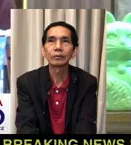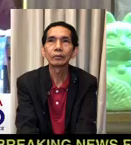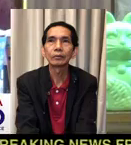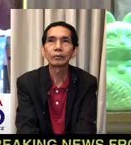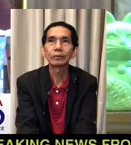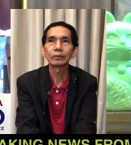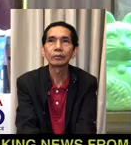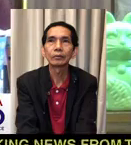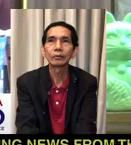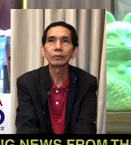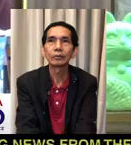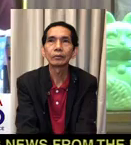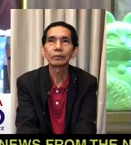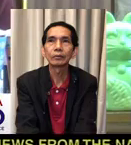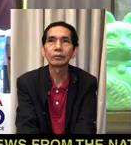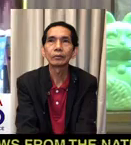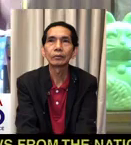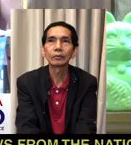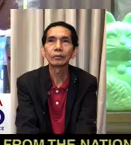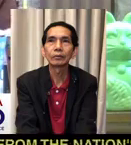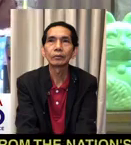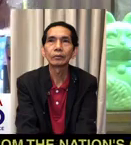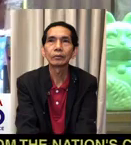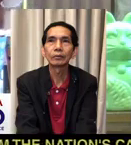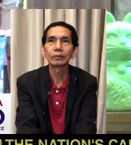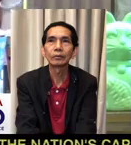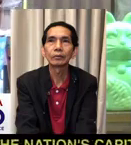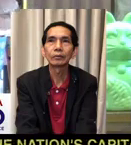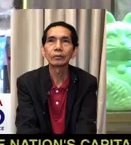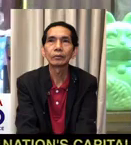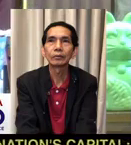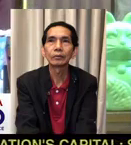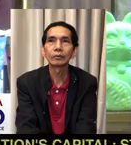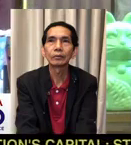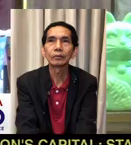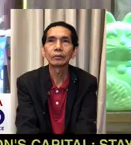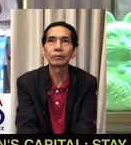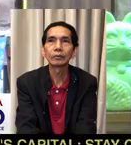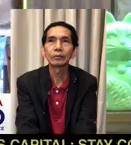Oo. Anyway, palakpakan sa ating mga...